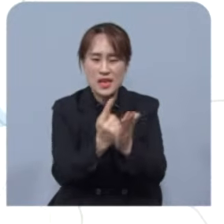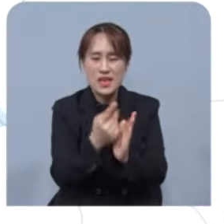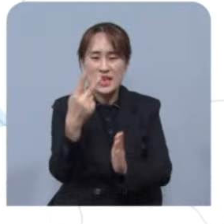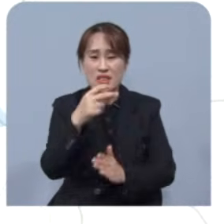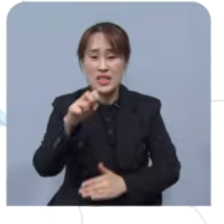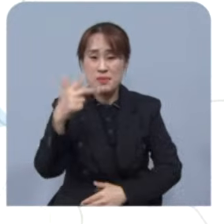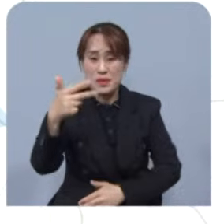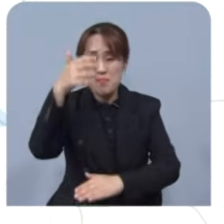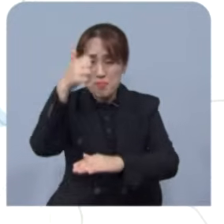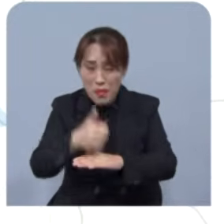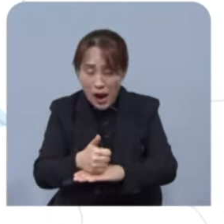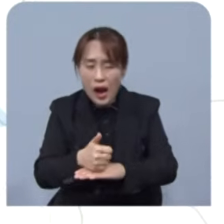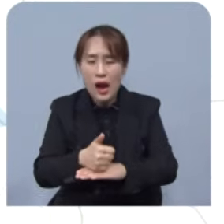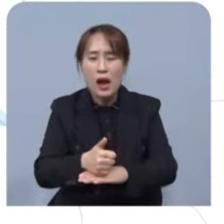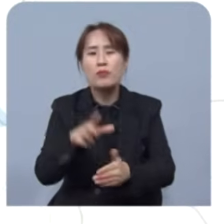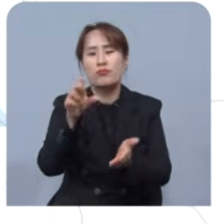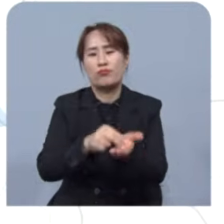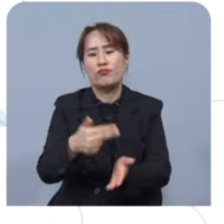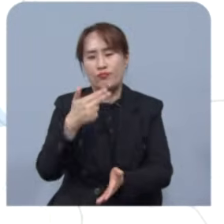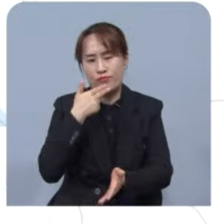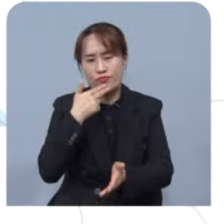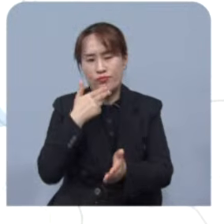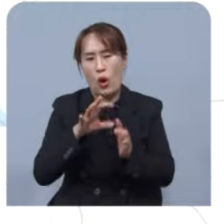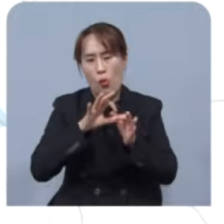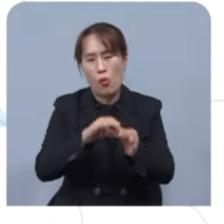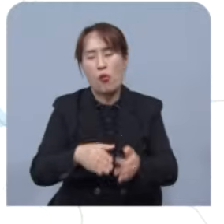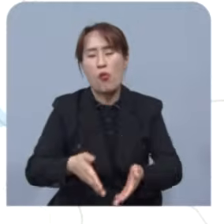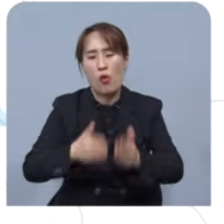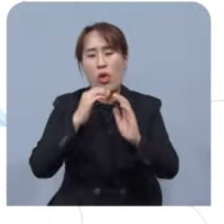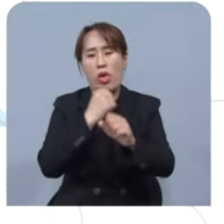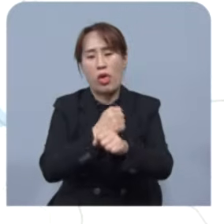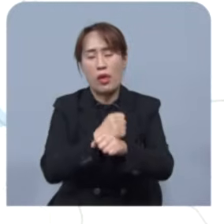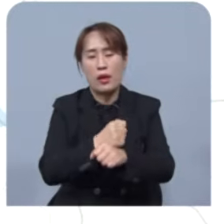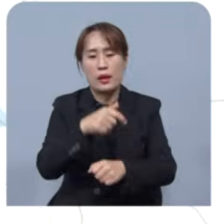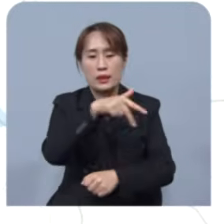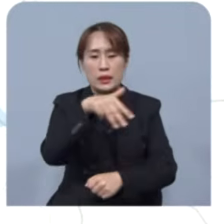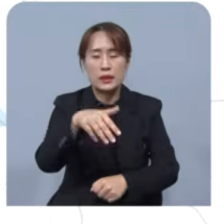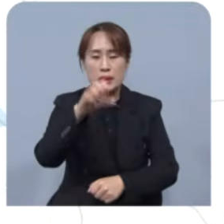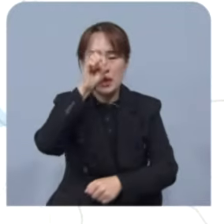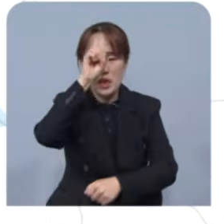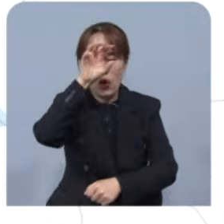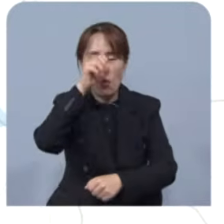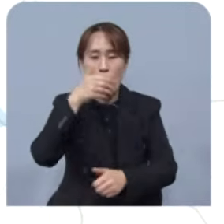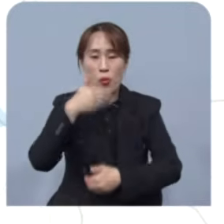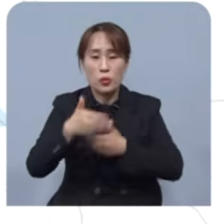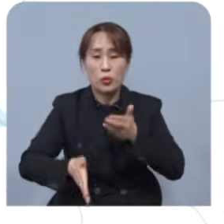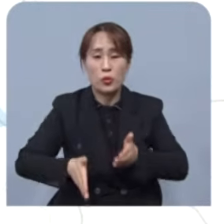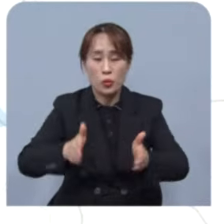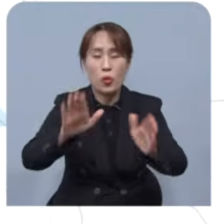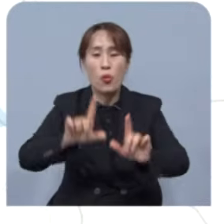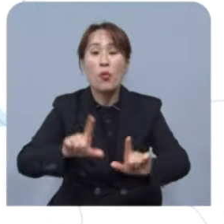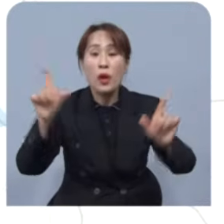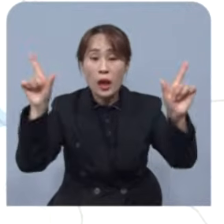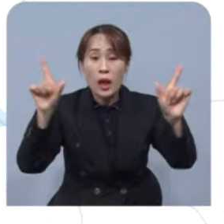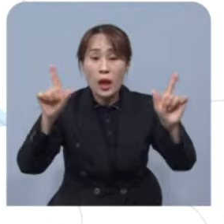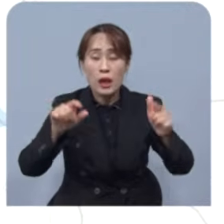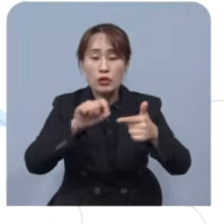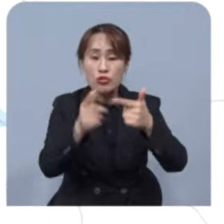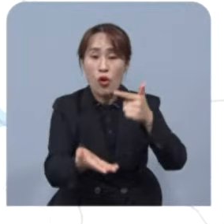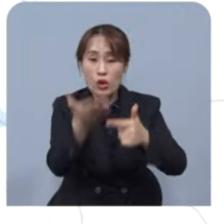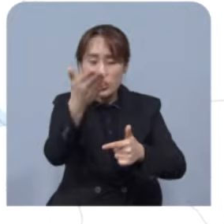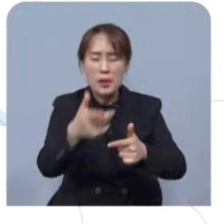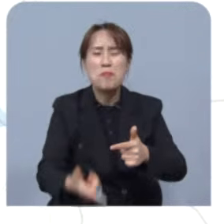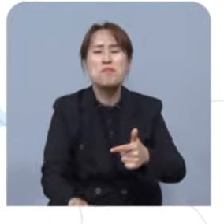2027년 말까지 차질 없이 착공하겠습니다. 제천 영월 고속도로를 올해 상반기